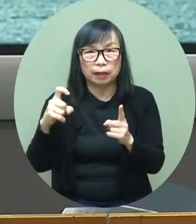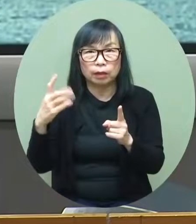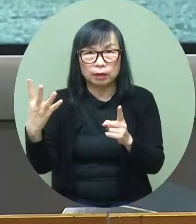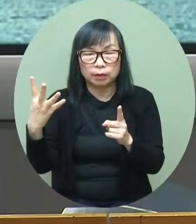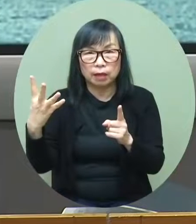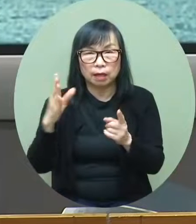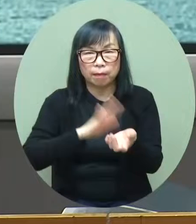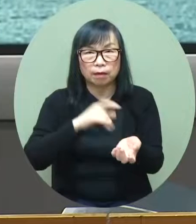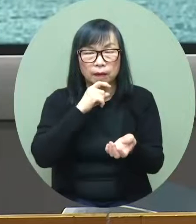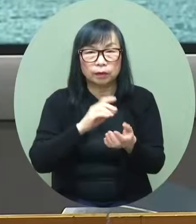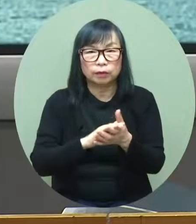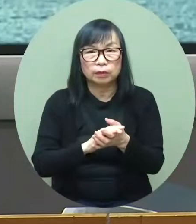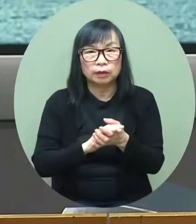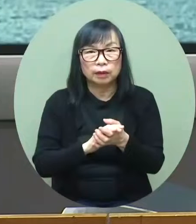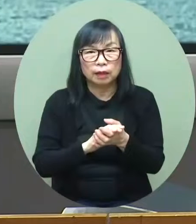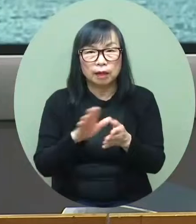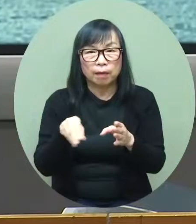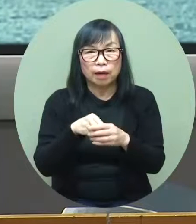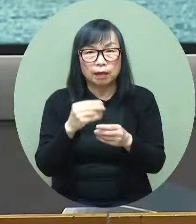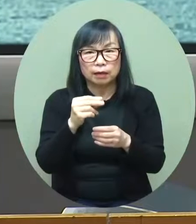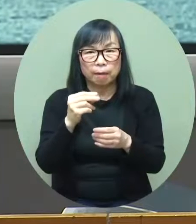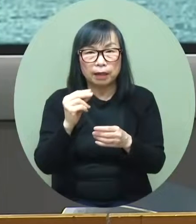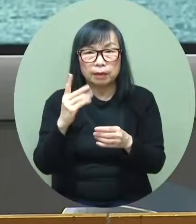118,155,194宗陽性個案，包括了